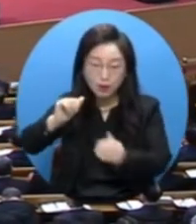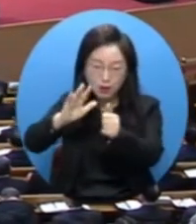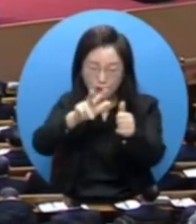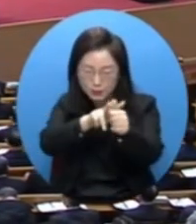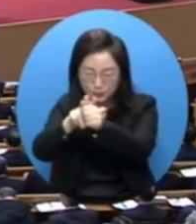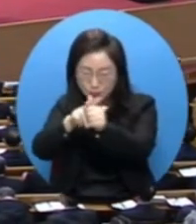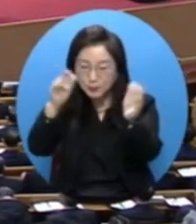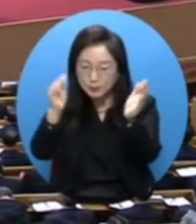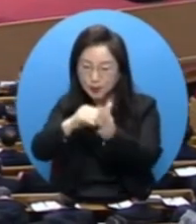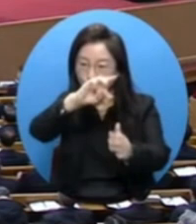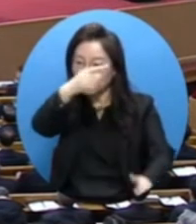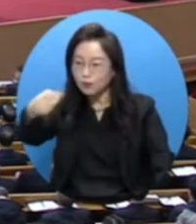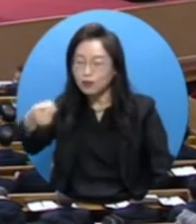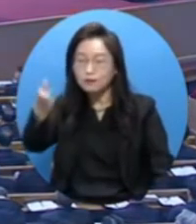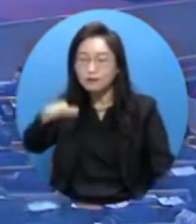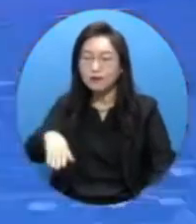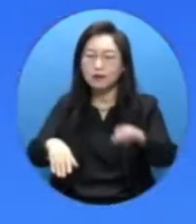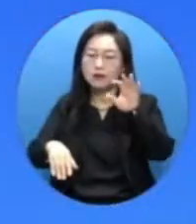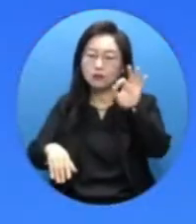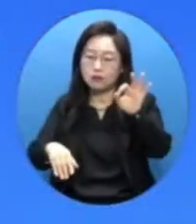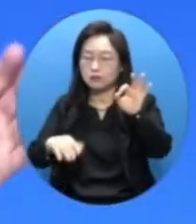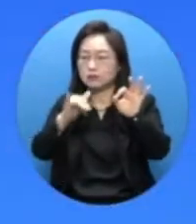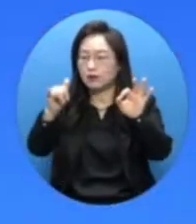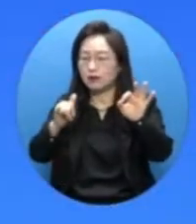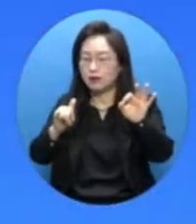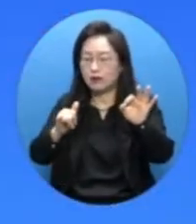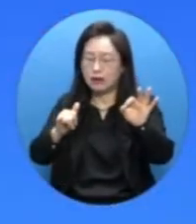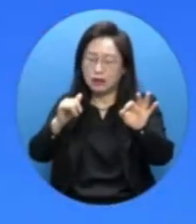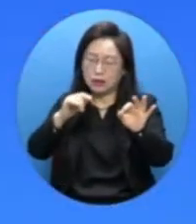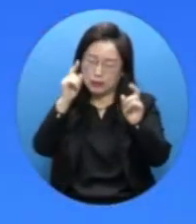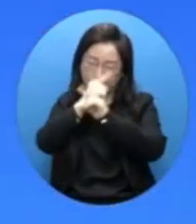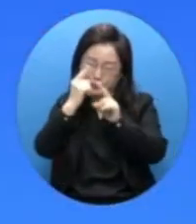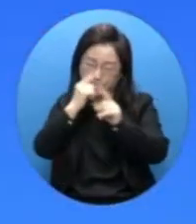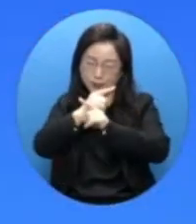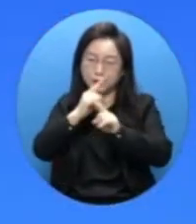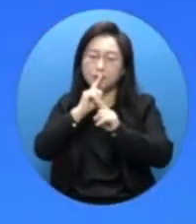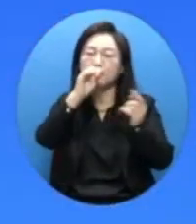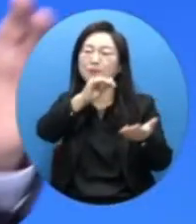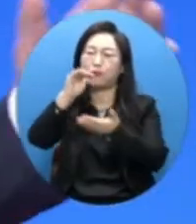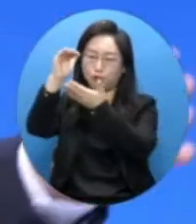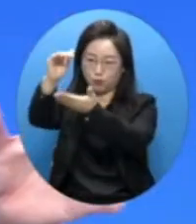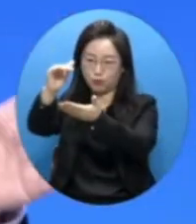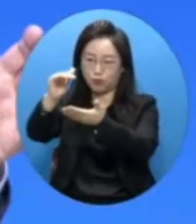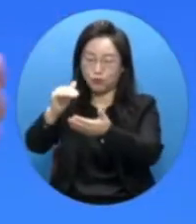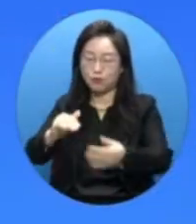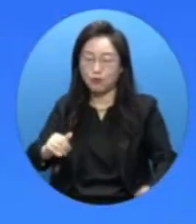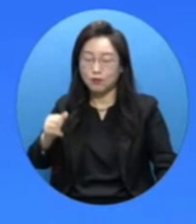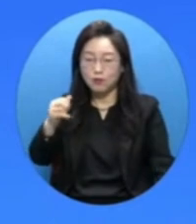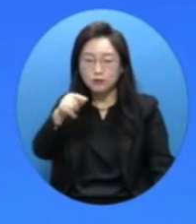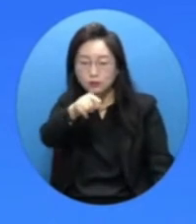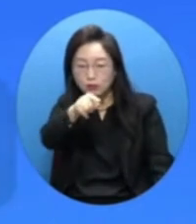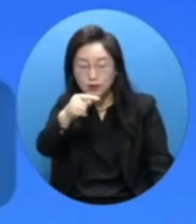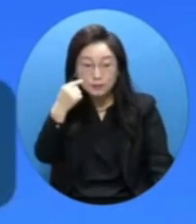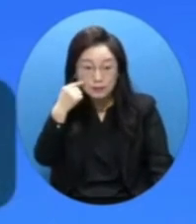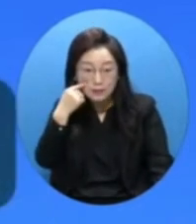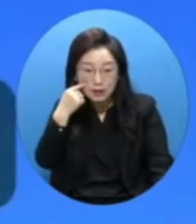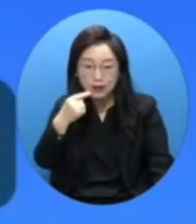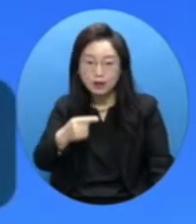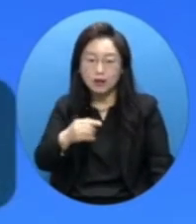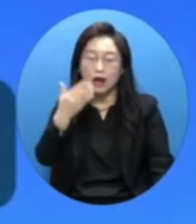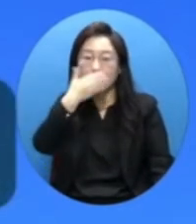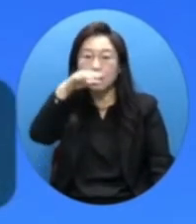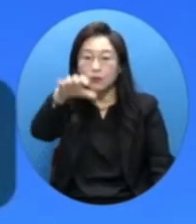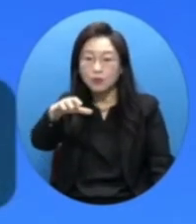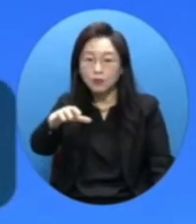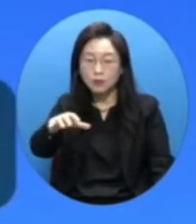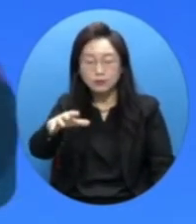합니다 여호수아 갈렙을 제외한 10명의 정탐꾼들이 가나안 땅은 거주면을 삼키는 땅이요